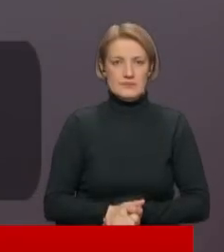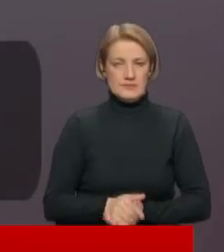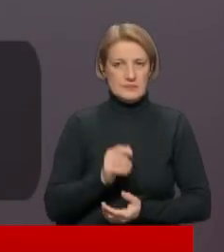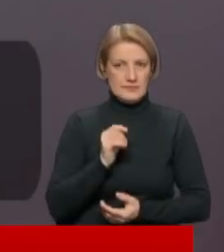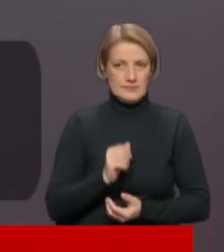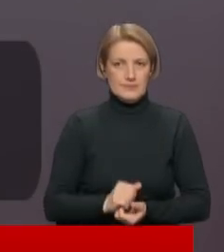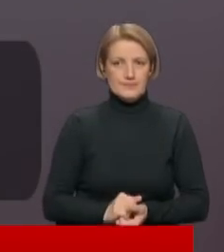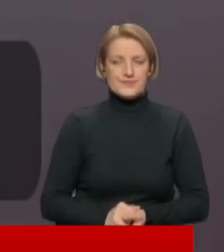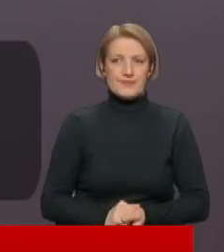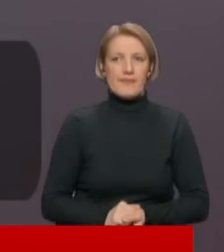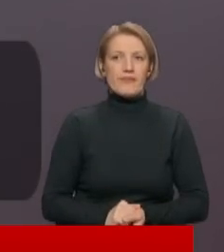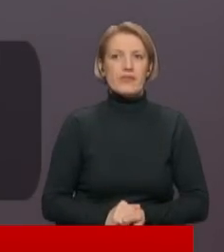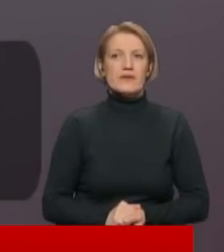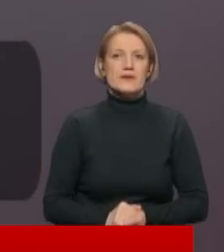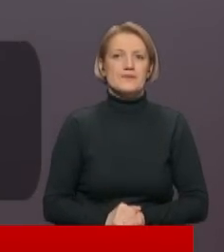artırdılar